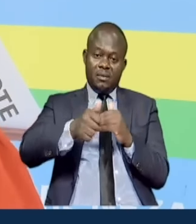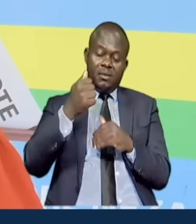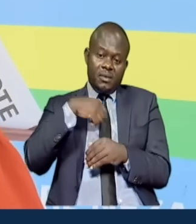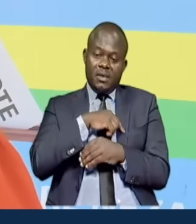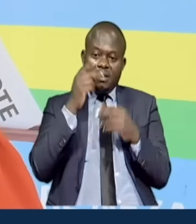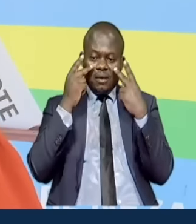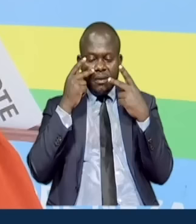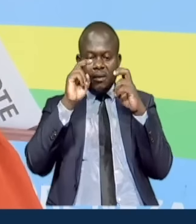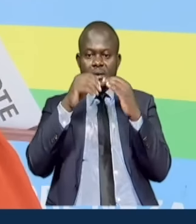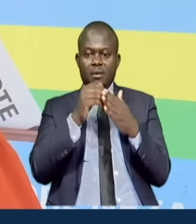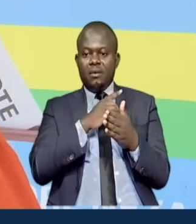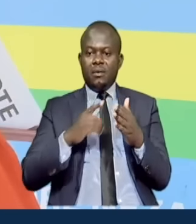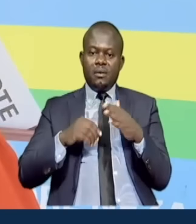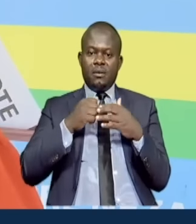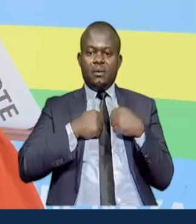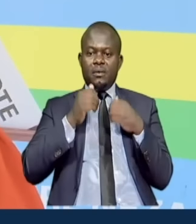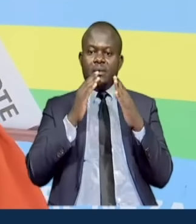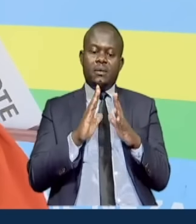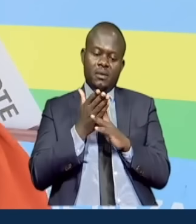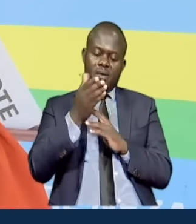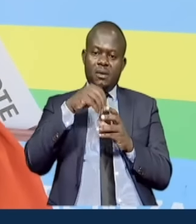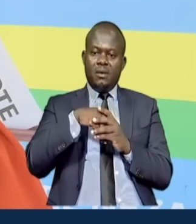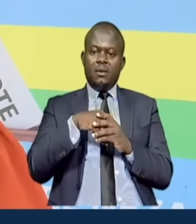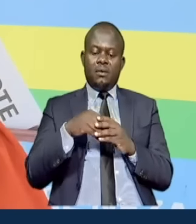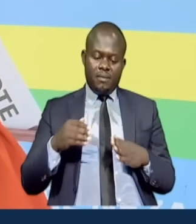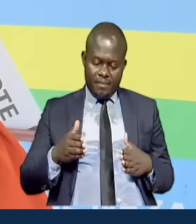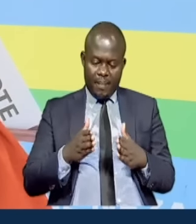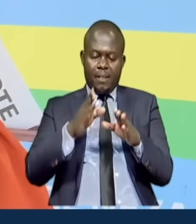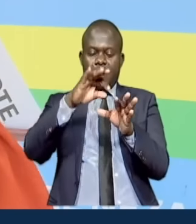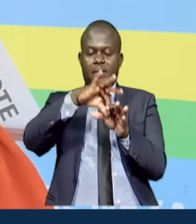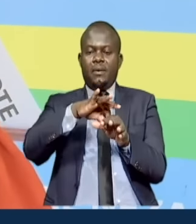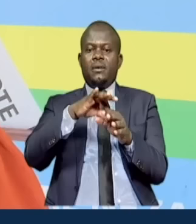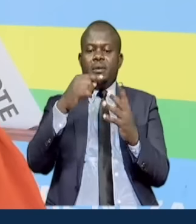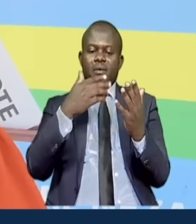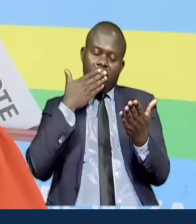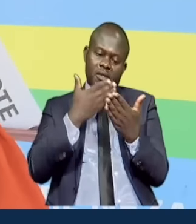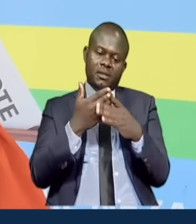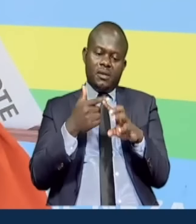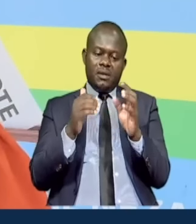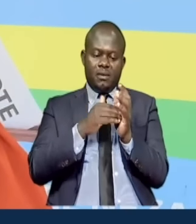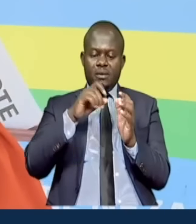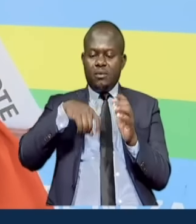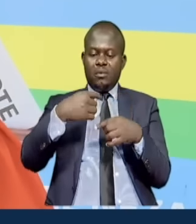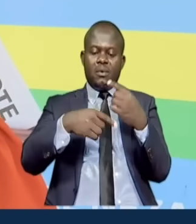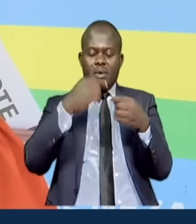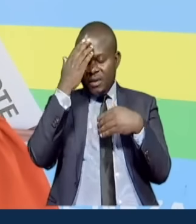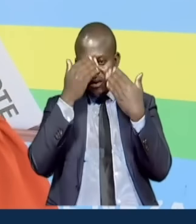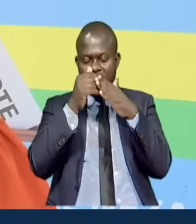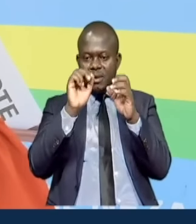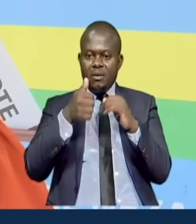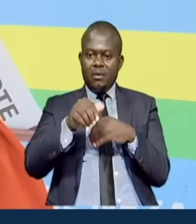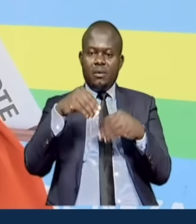ko demokarasi mu Rwanda biciye mu nzira y'amatora ari ikintu cyiza kandi kigomba gukomeza, kuko nicyo giha